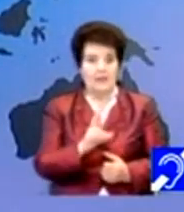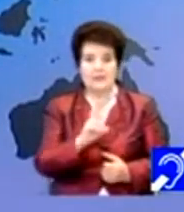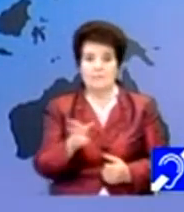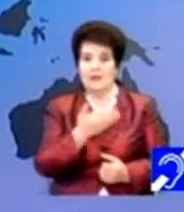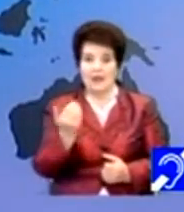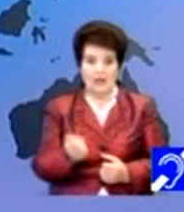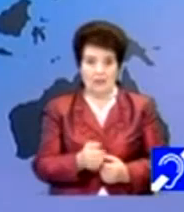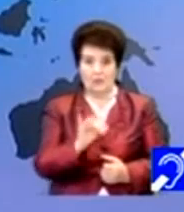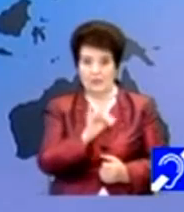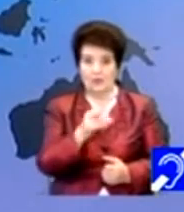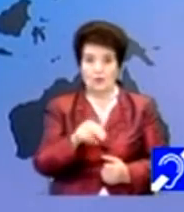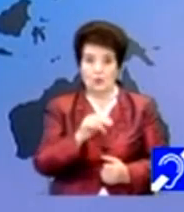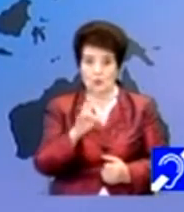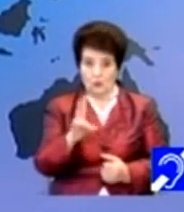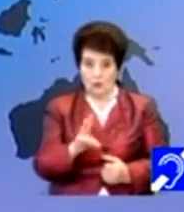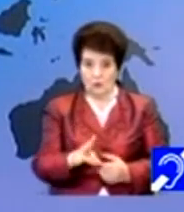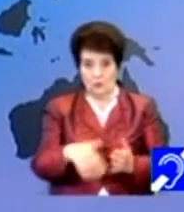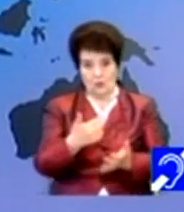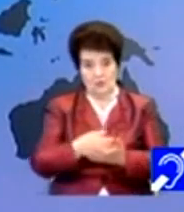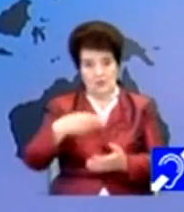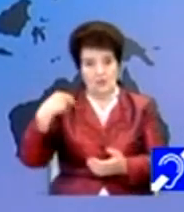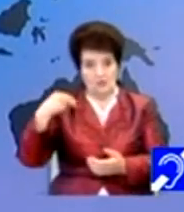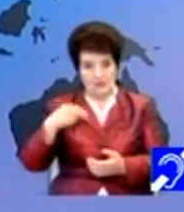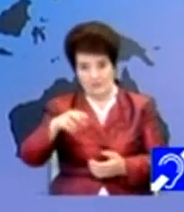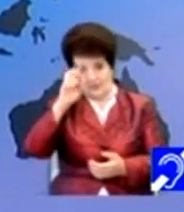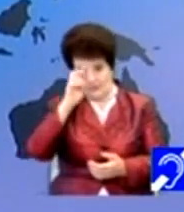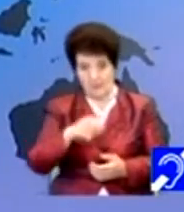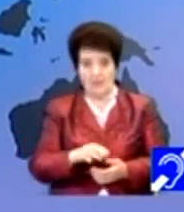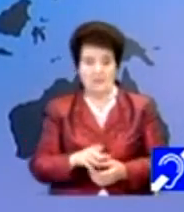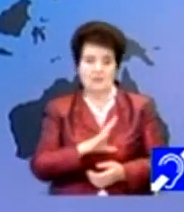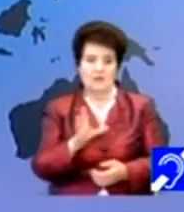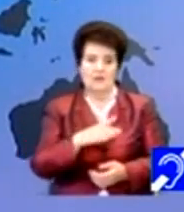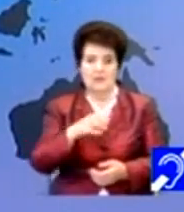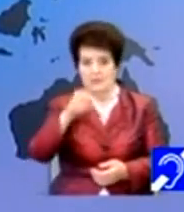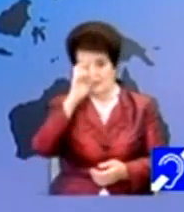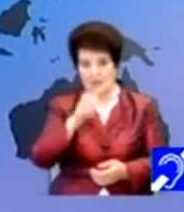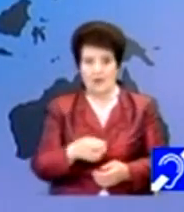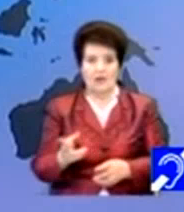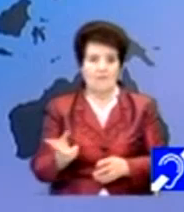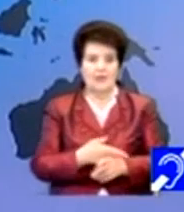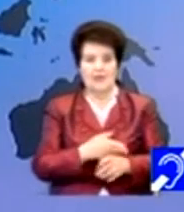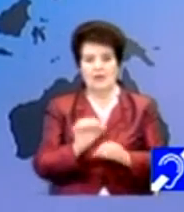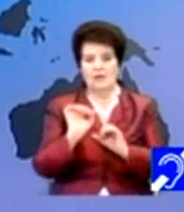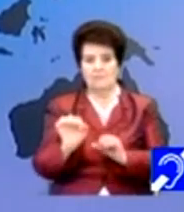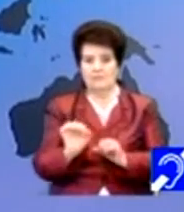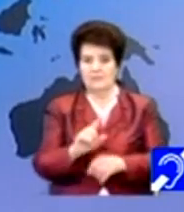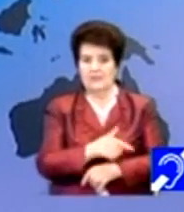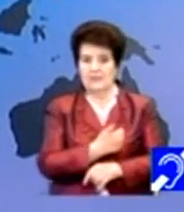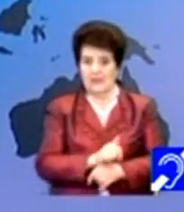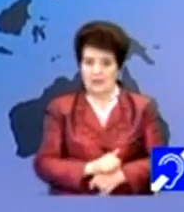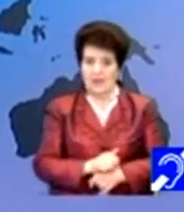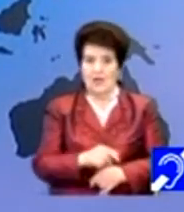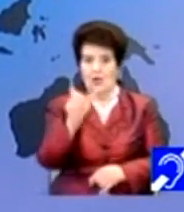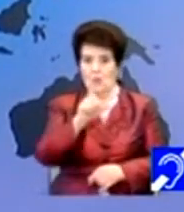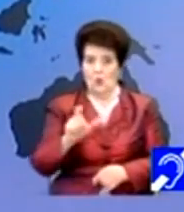decât președintele Igor Dodon. Un șef de stat care a cutreierat țara în lung și în lat, fără un minim de protecție sanitară, în timp ce